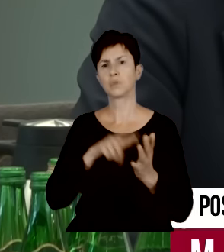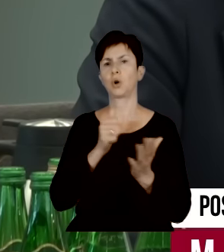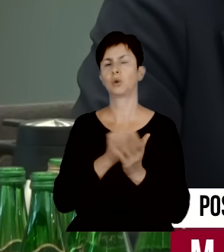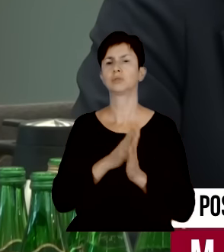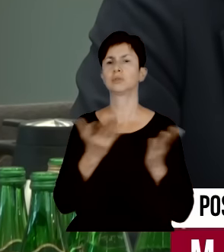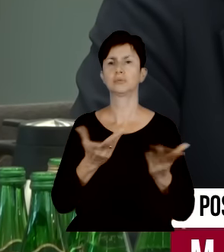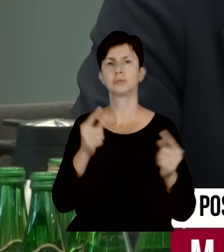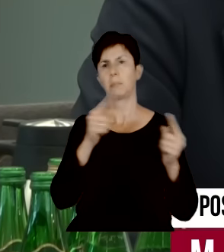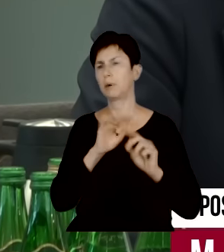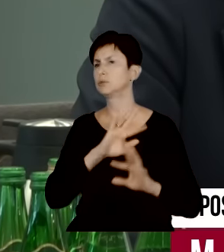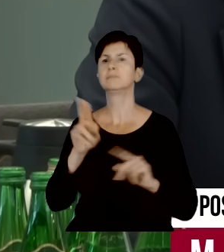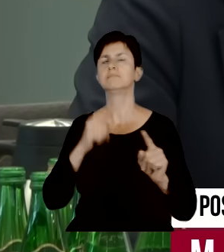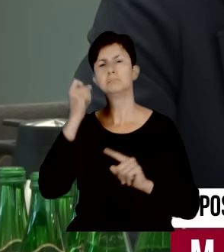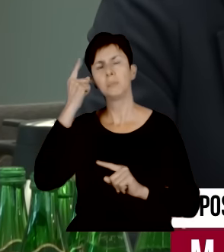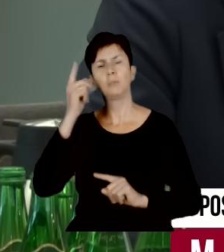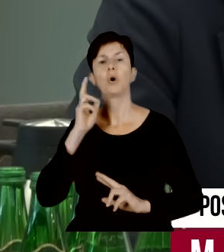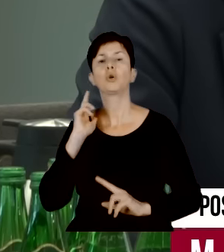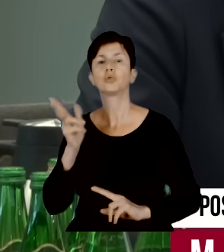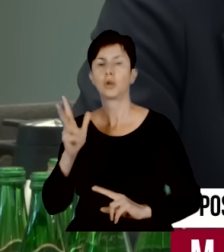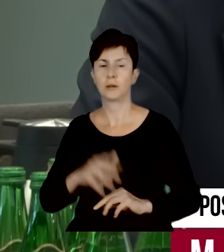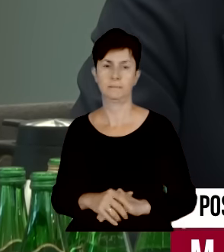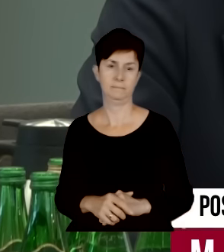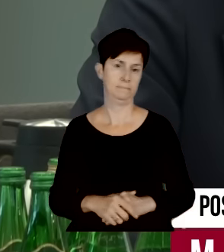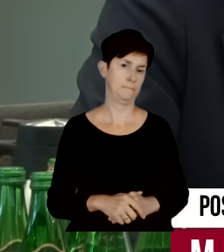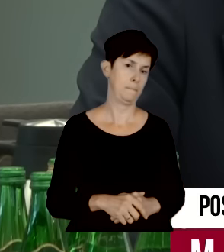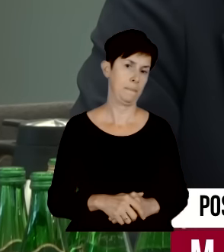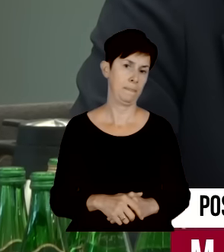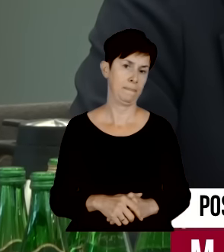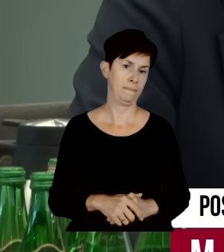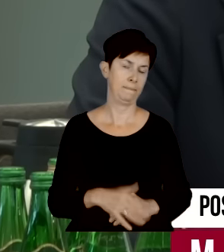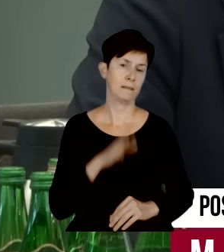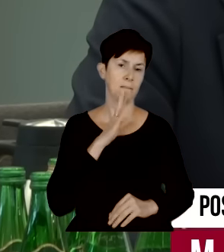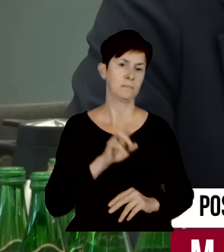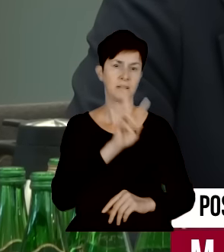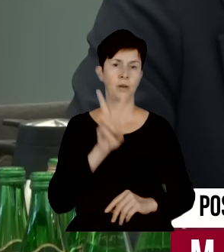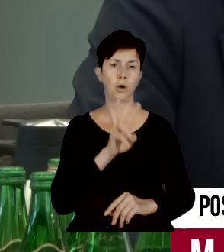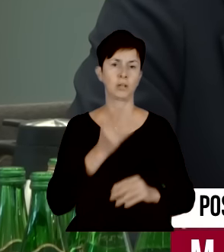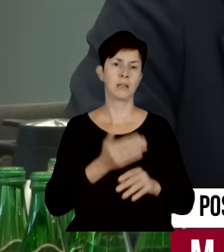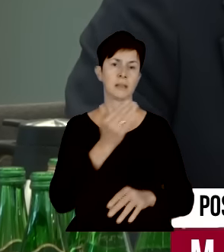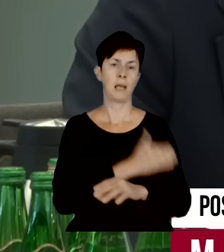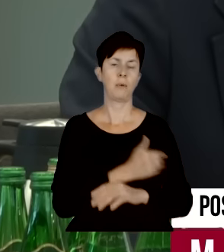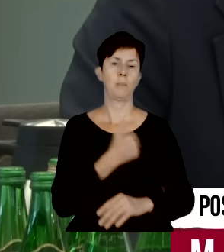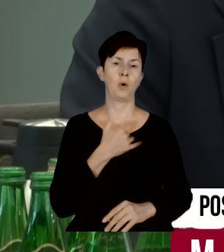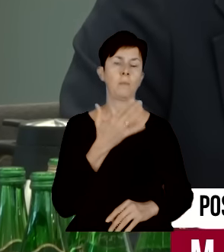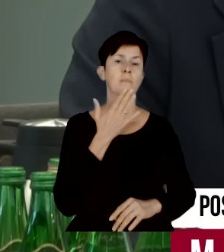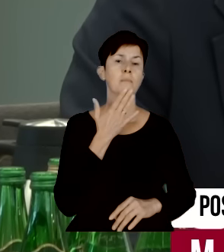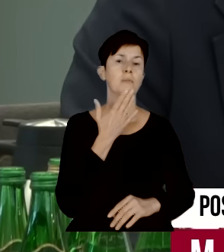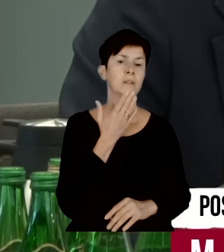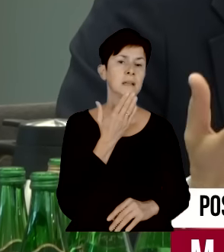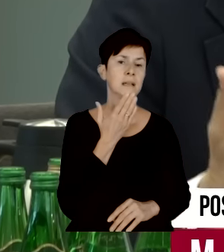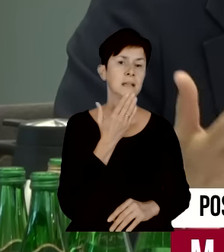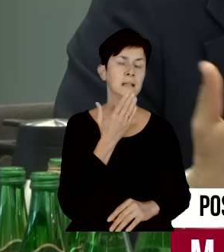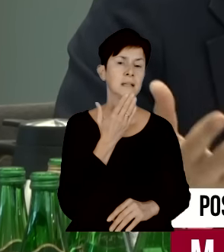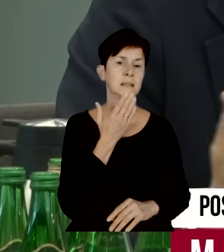wybory korespondencyjne tak jak powiedziałem chyba dwie godziny temu raczej była to inspiracja